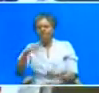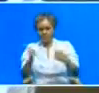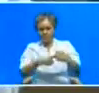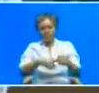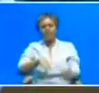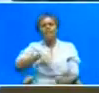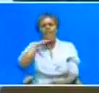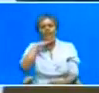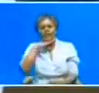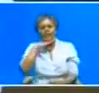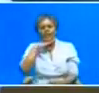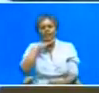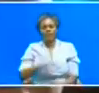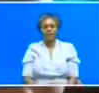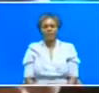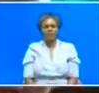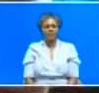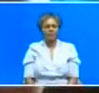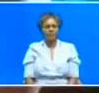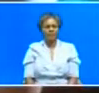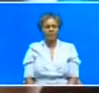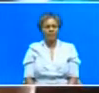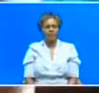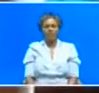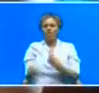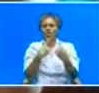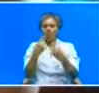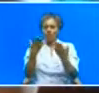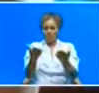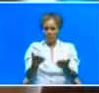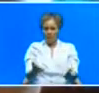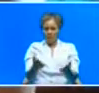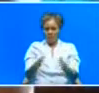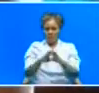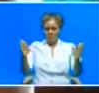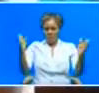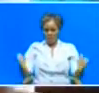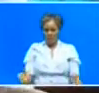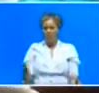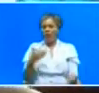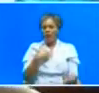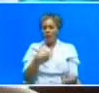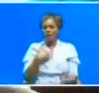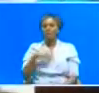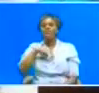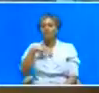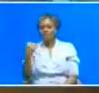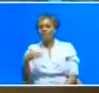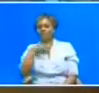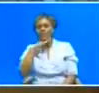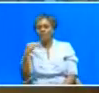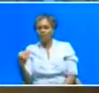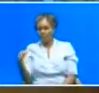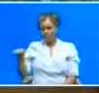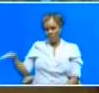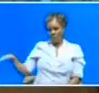waliokuwa wamelazwa kupokea matibabu. Hata ninavyoongea hivi, kwa kitanda chetu kimoja kuna wagonjwa, kuna watoto ambao wamekufa. Mapema